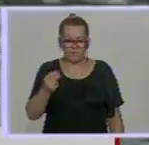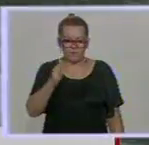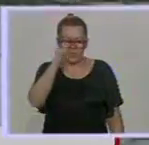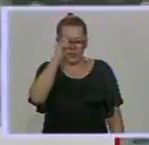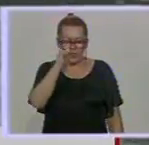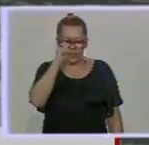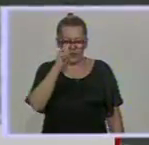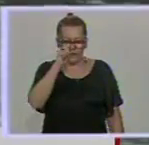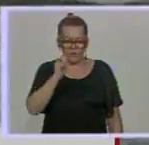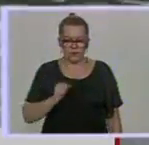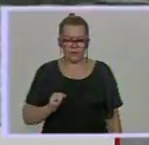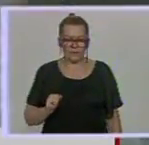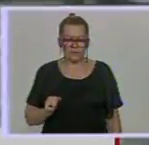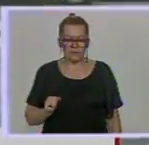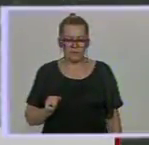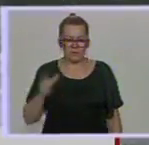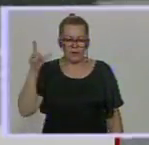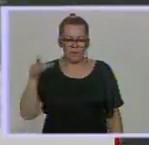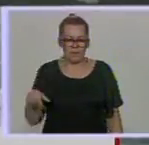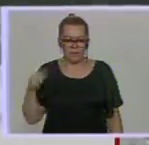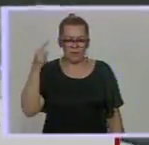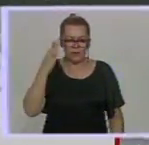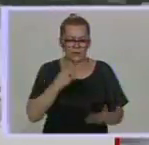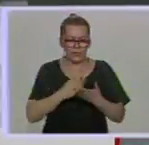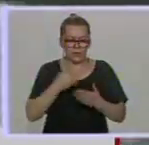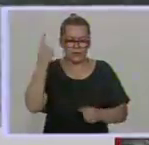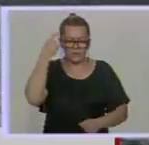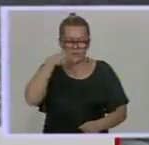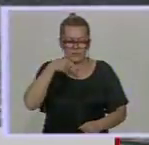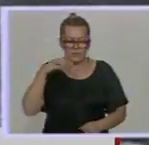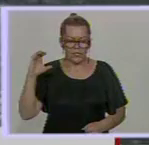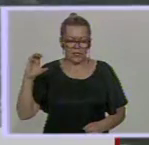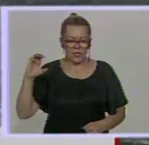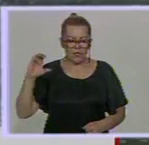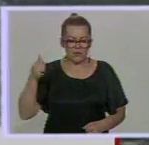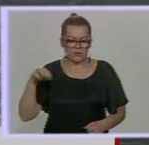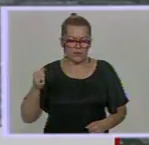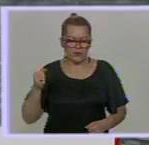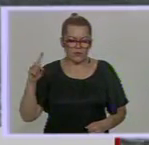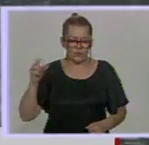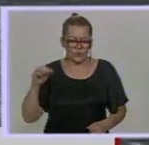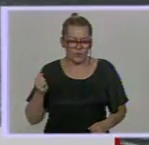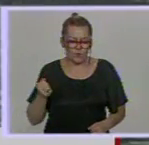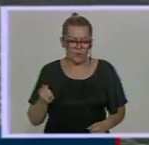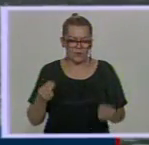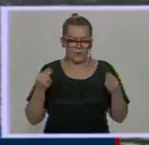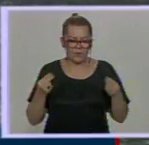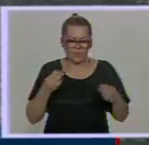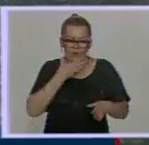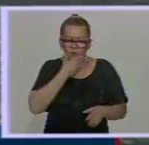da manșa pentru puține minute. Lumea trebuie să conștientizeze că cazanele Dunării, Clisura Dunării este un brand,